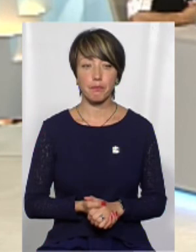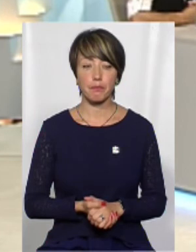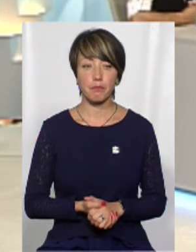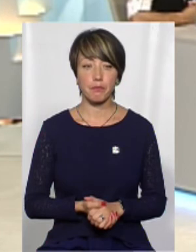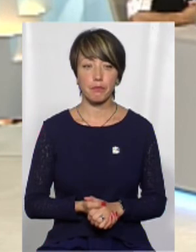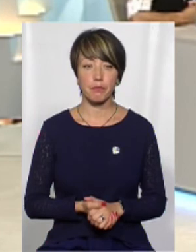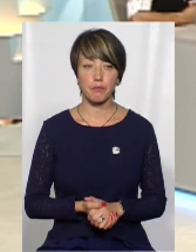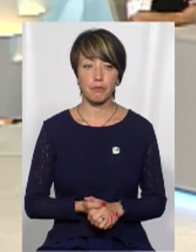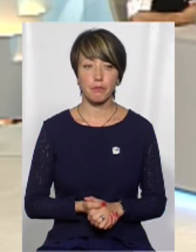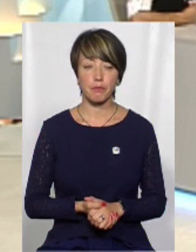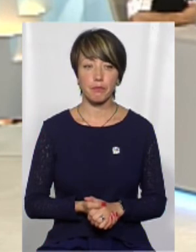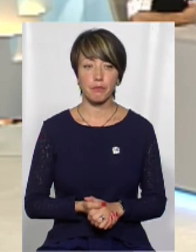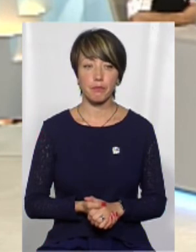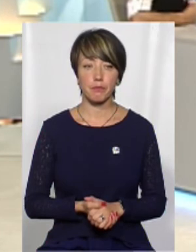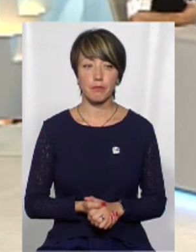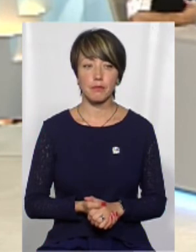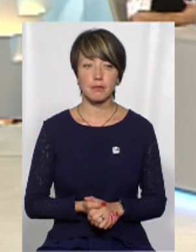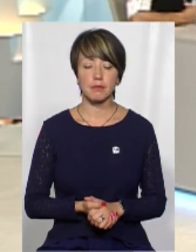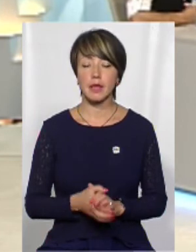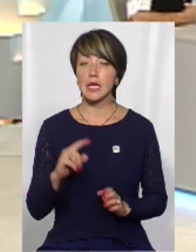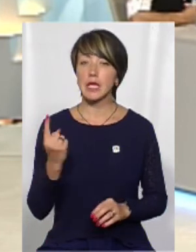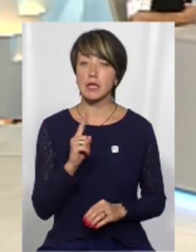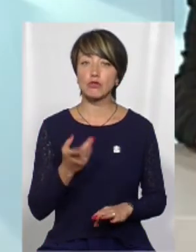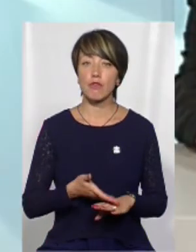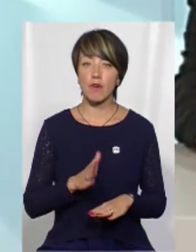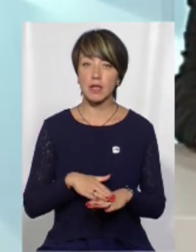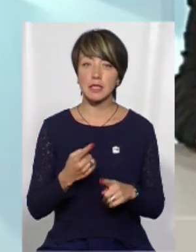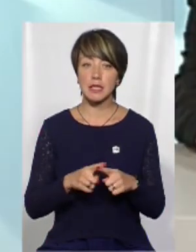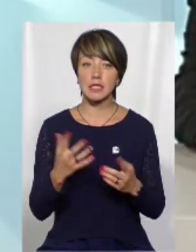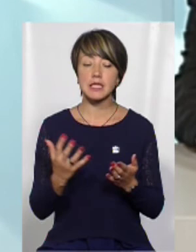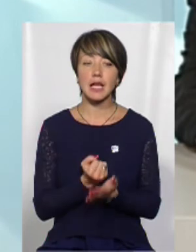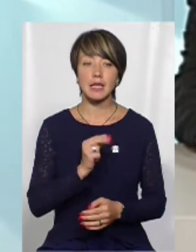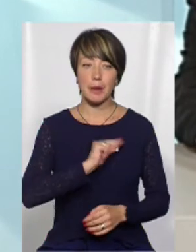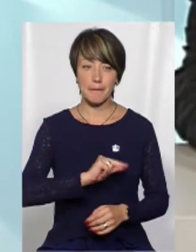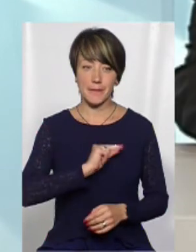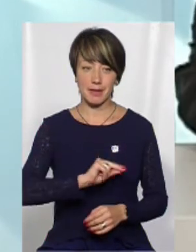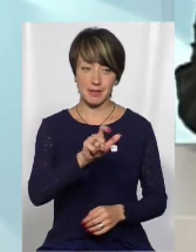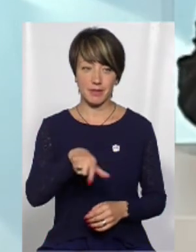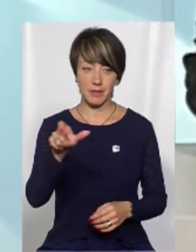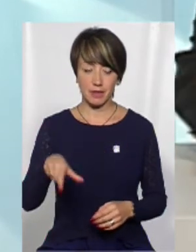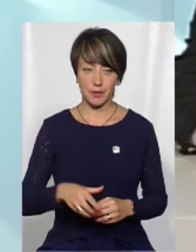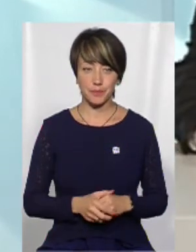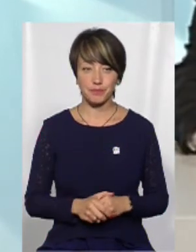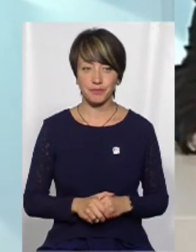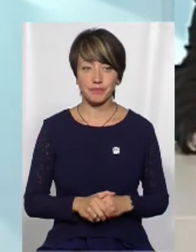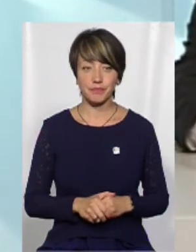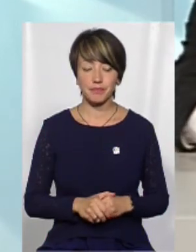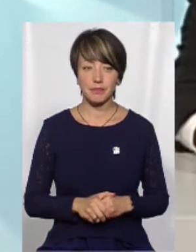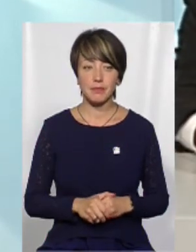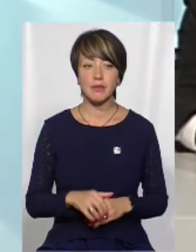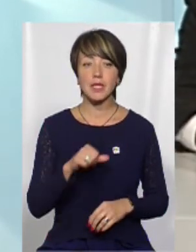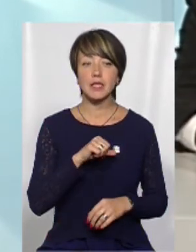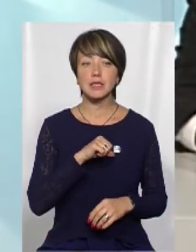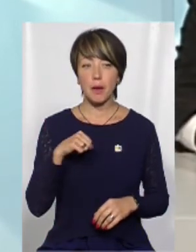c'est beaucoup plus difficile, ça c'est vrai. Єдине, що важко, це знайти персонал. Vous avez le personnel. Тобто